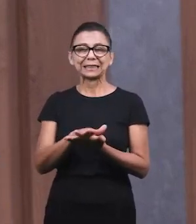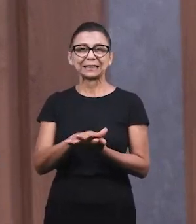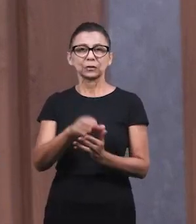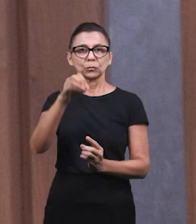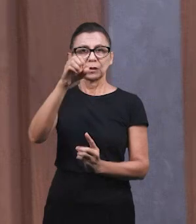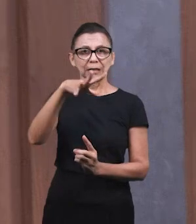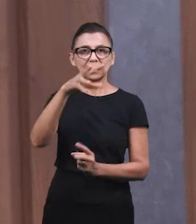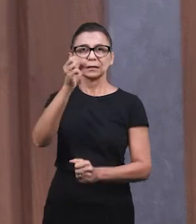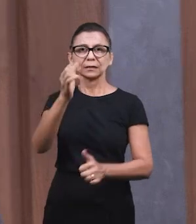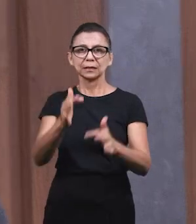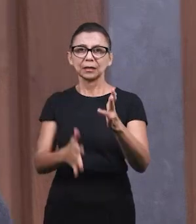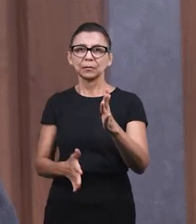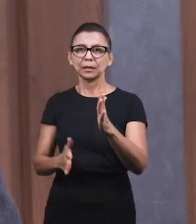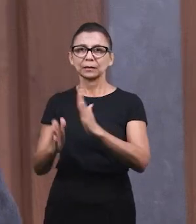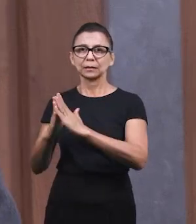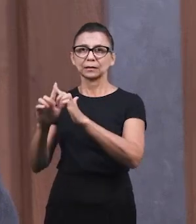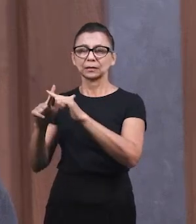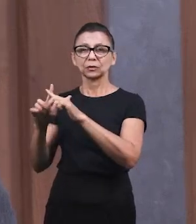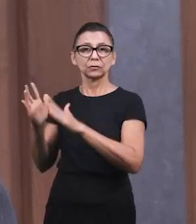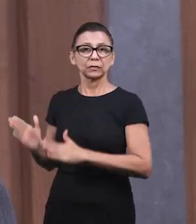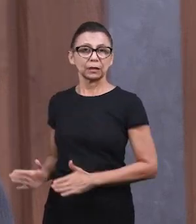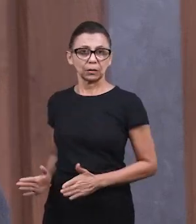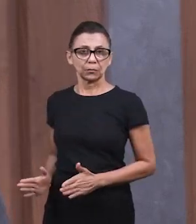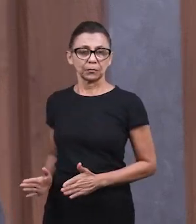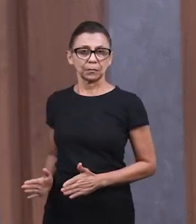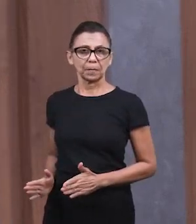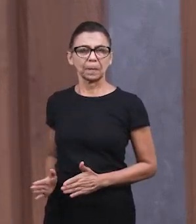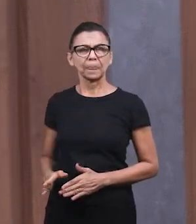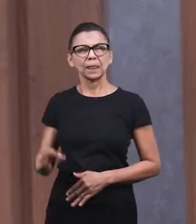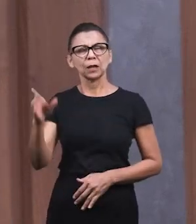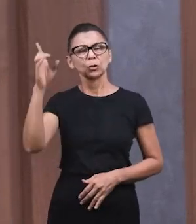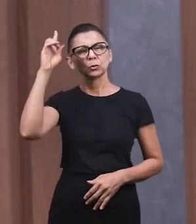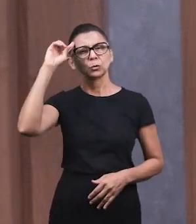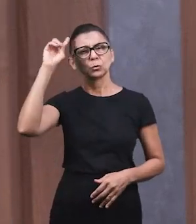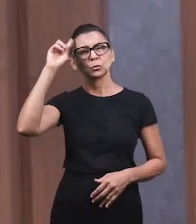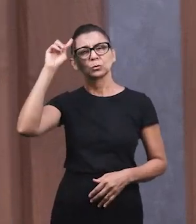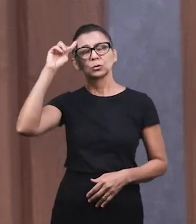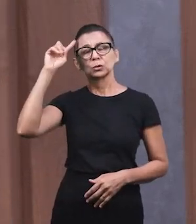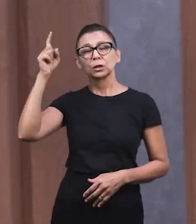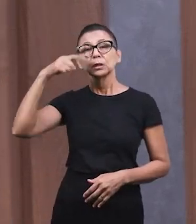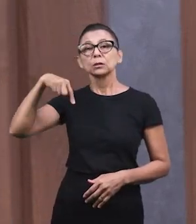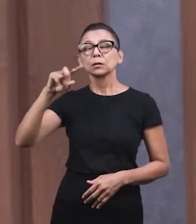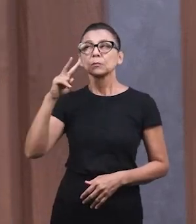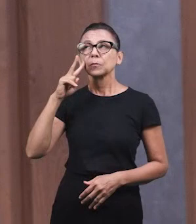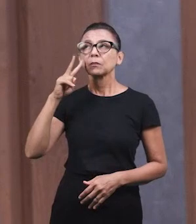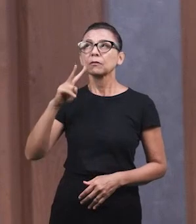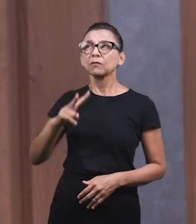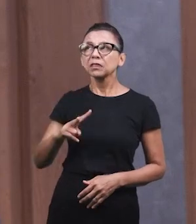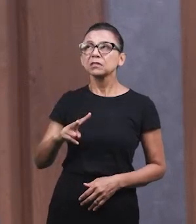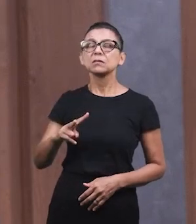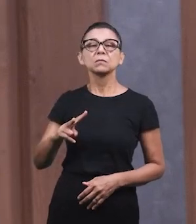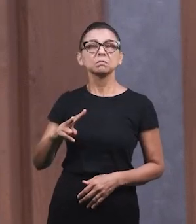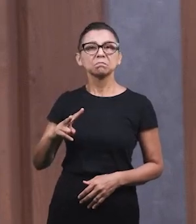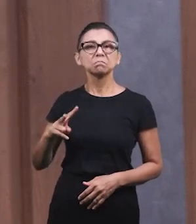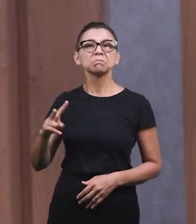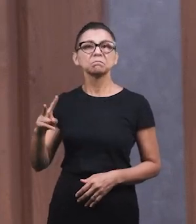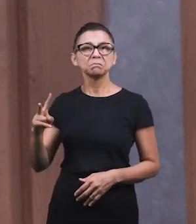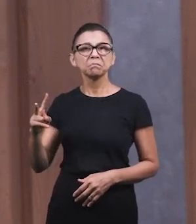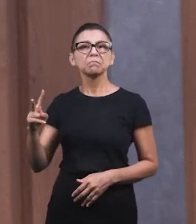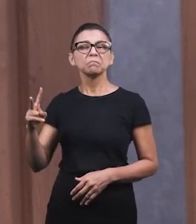даруешь нам благодать Твоей Церкви, Твоим верным слугам с каждым днем. Мы